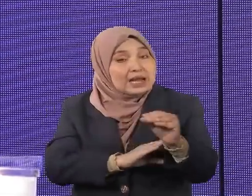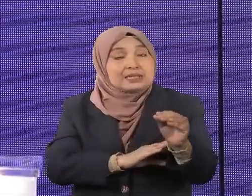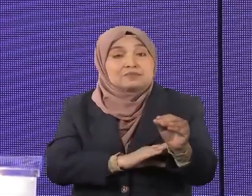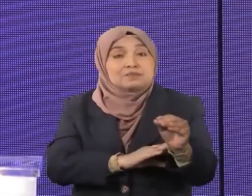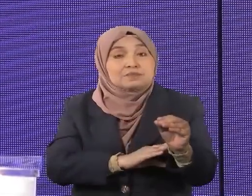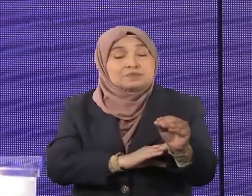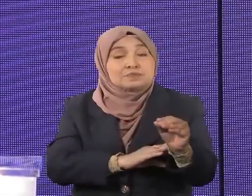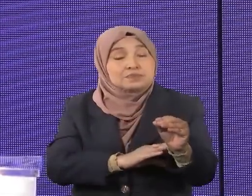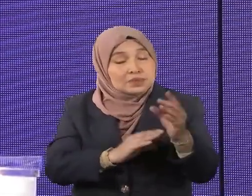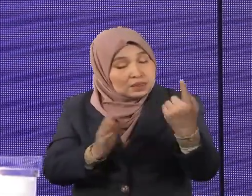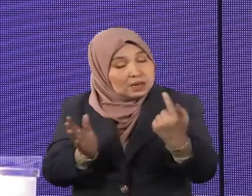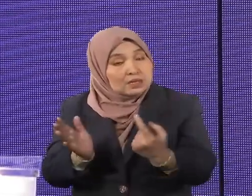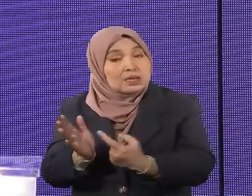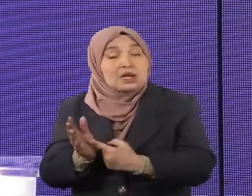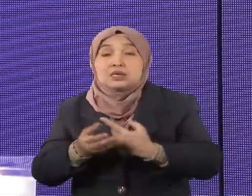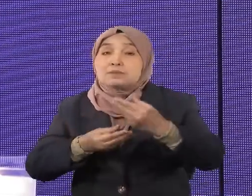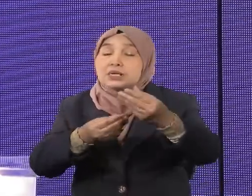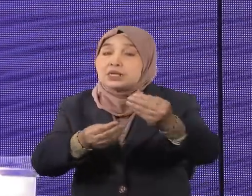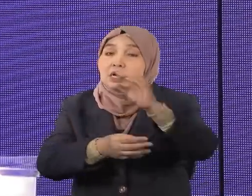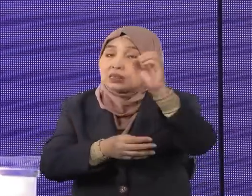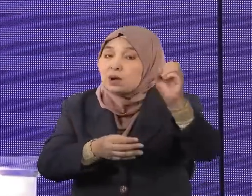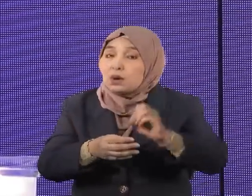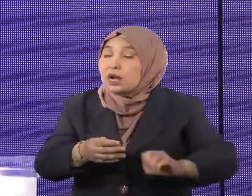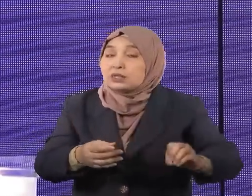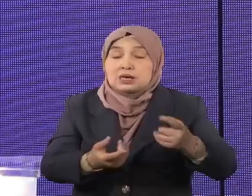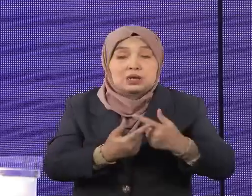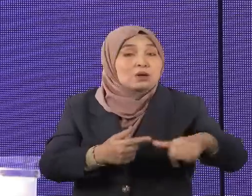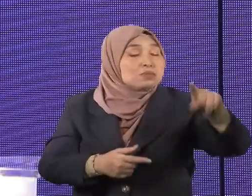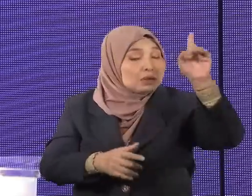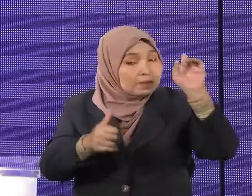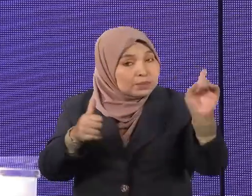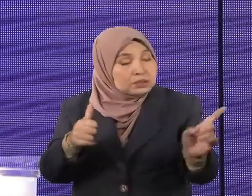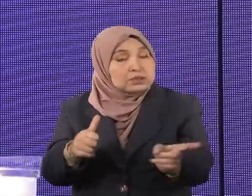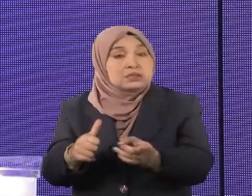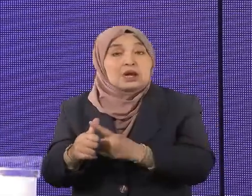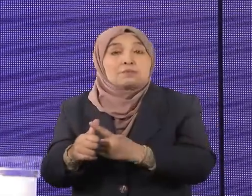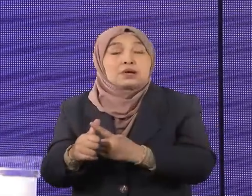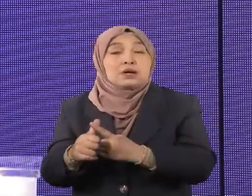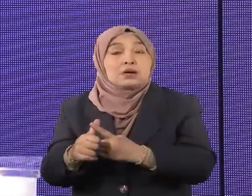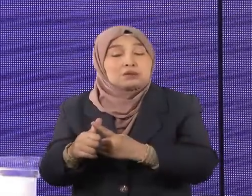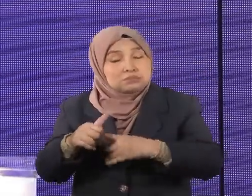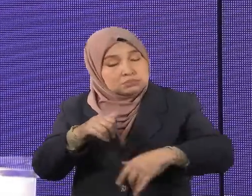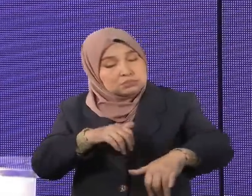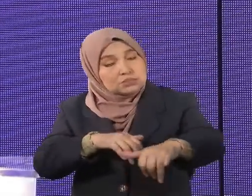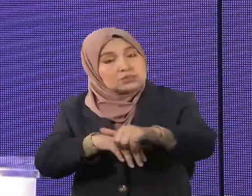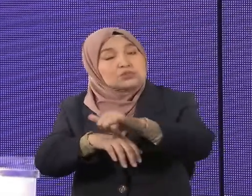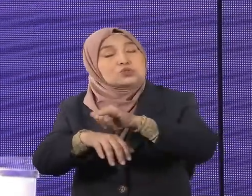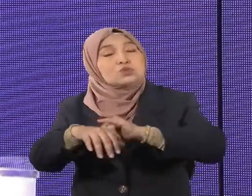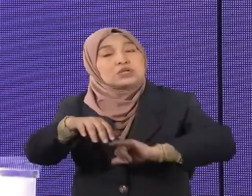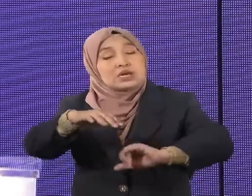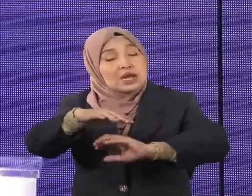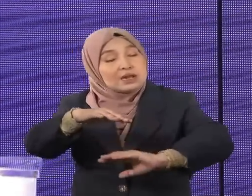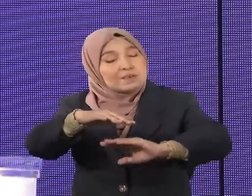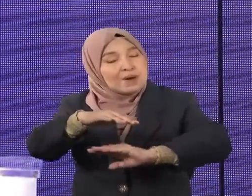inda rabbihim, ini yang diberikan tawaran di sisi Allah ini, ialah yang pertama ialah jannatun tajri min